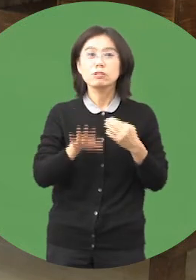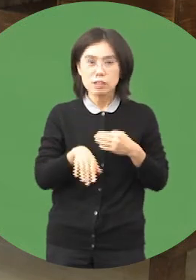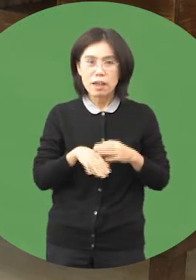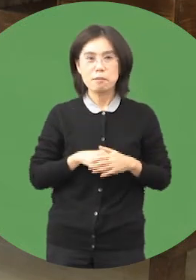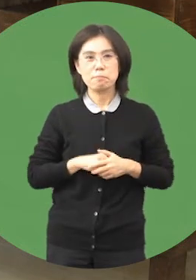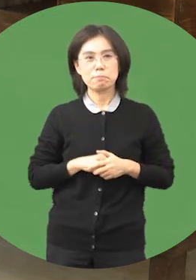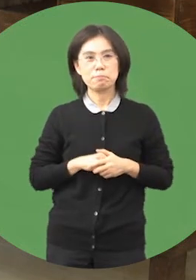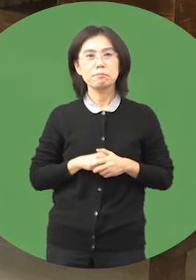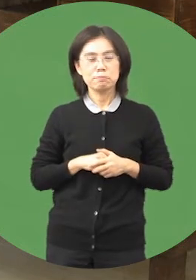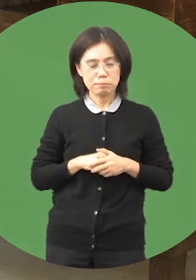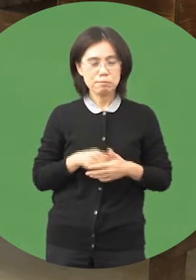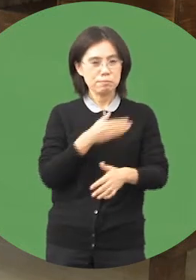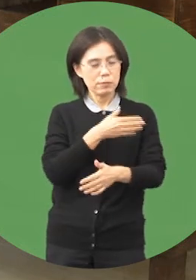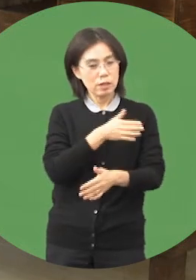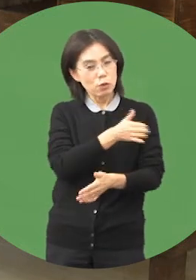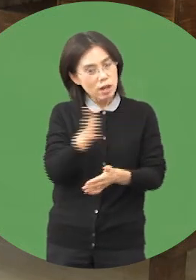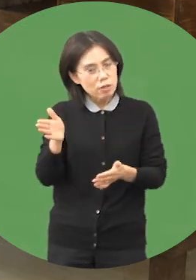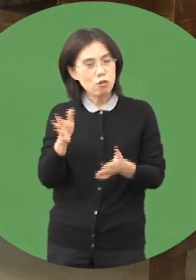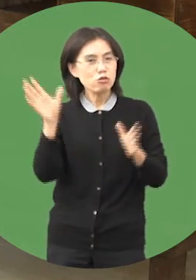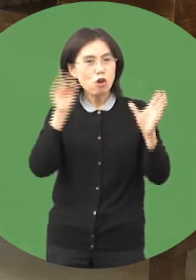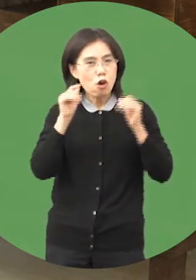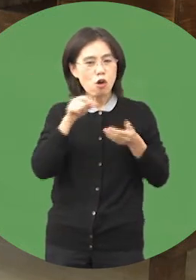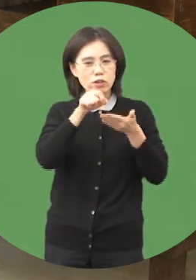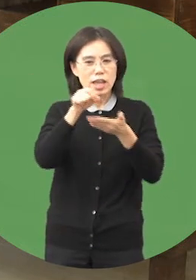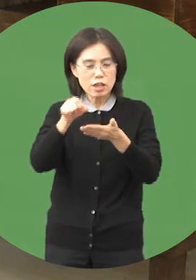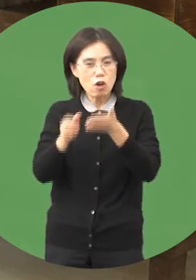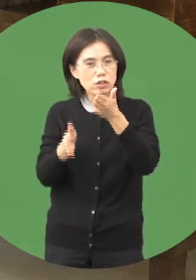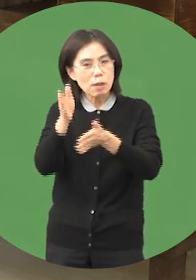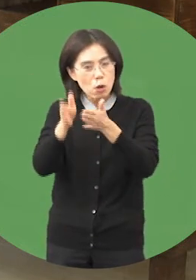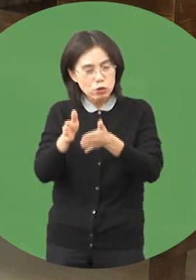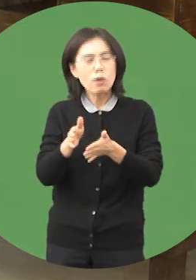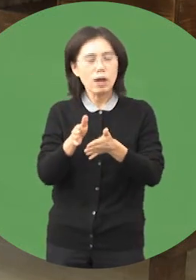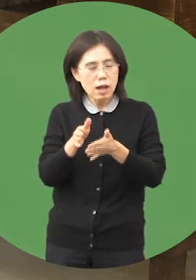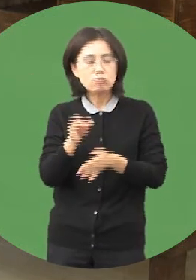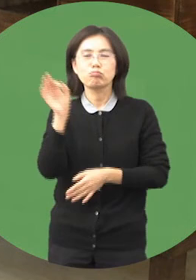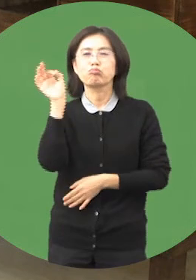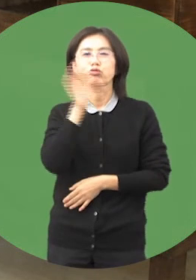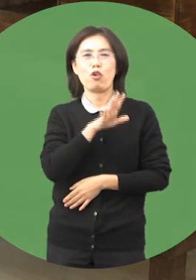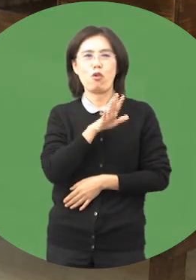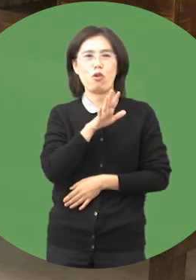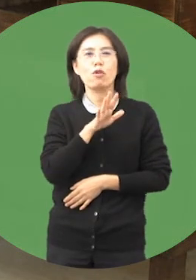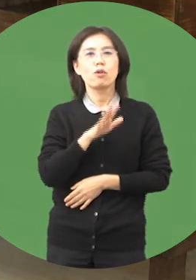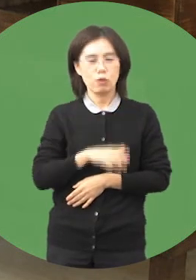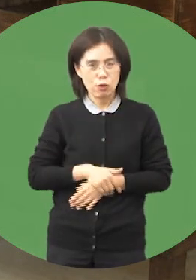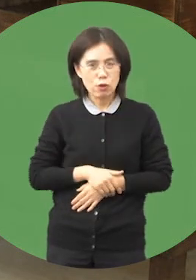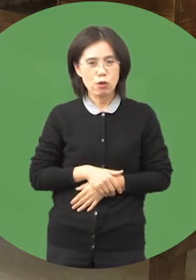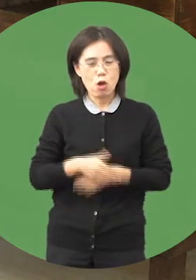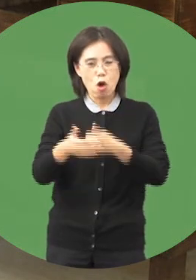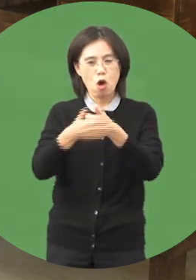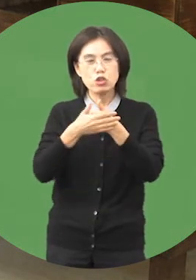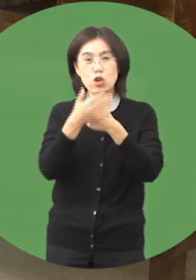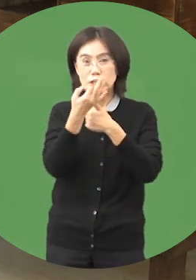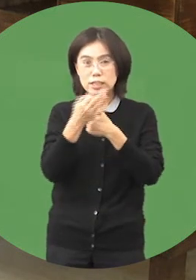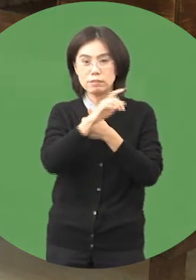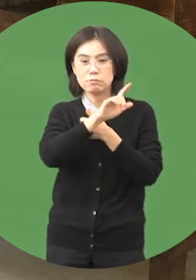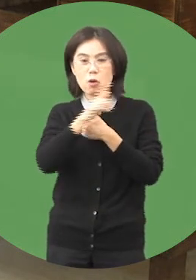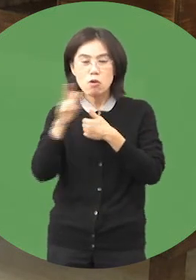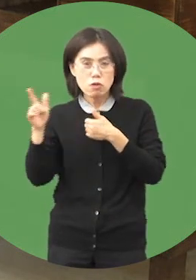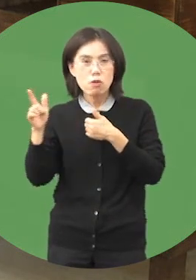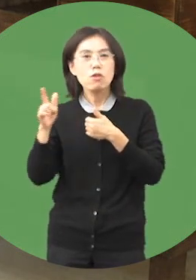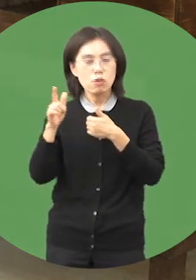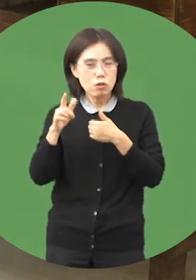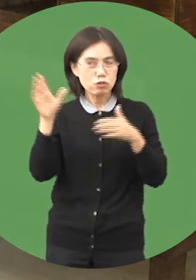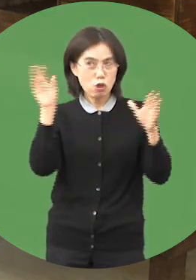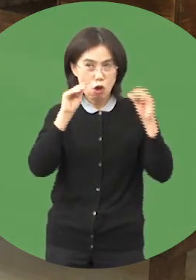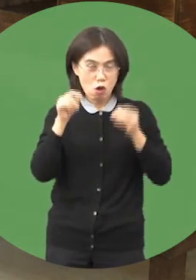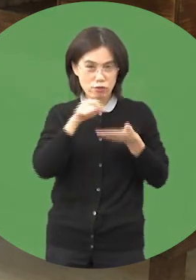これら一連の情報提供やサポートは全て無料で行っております。補助金や助成金などの情